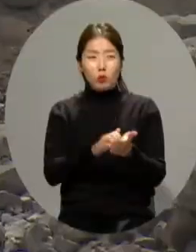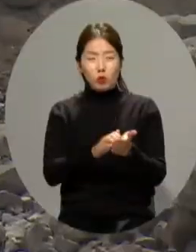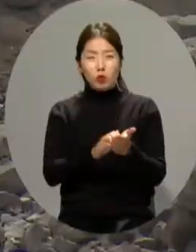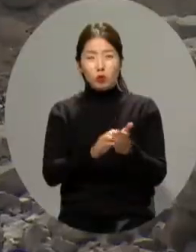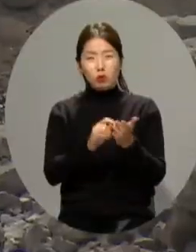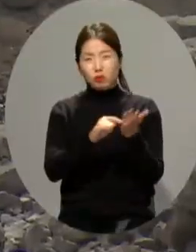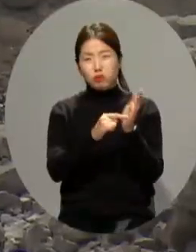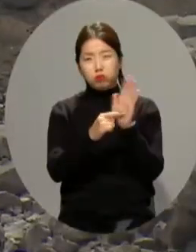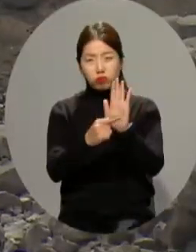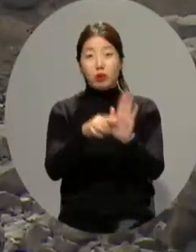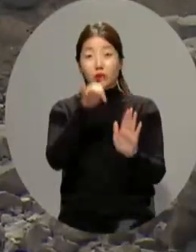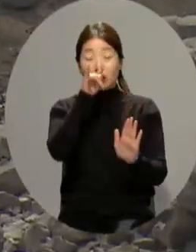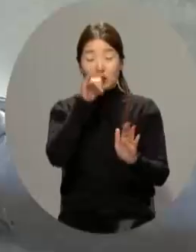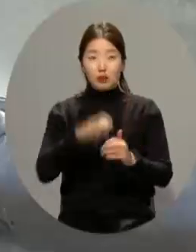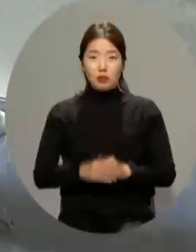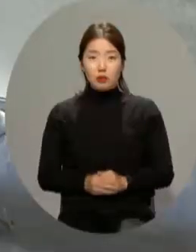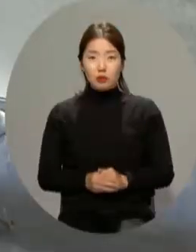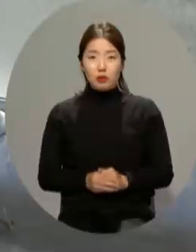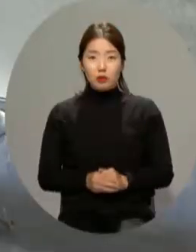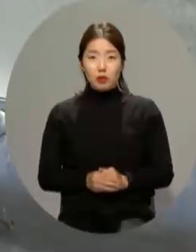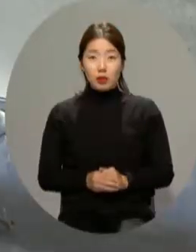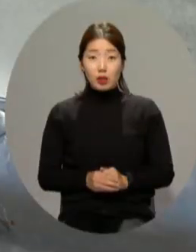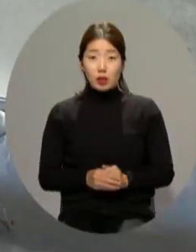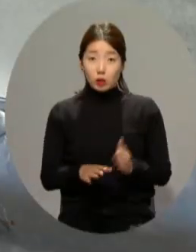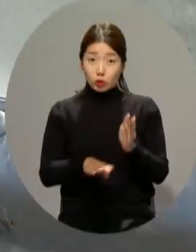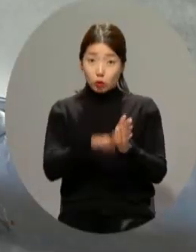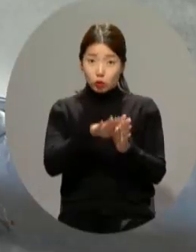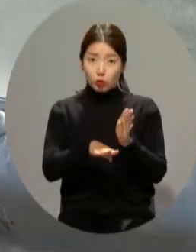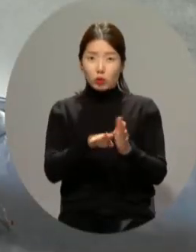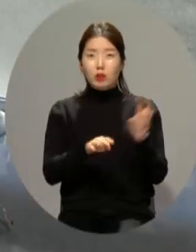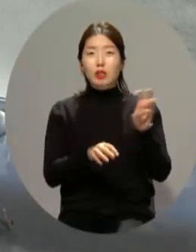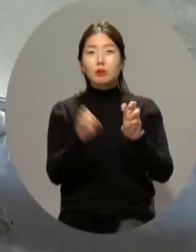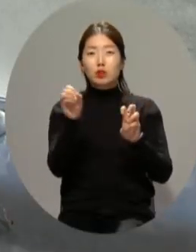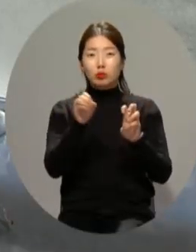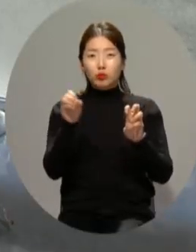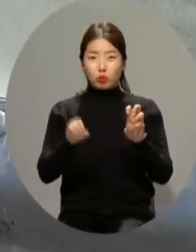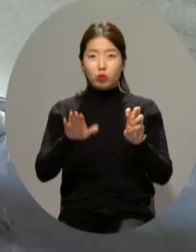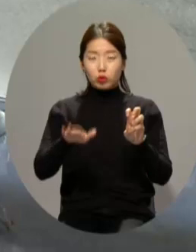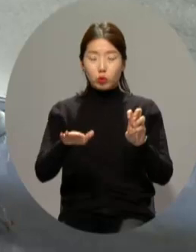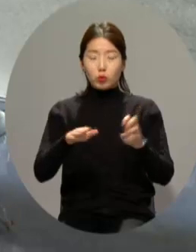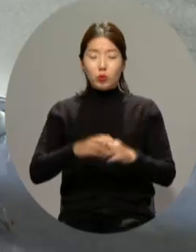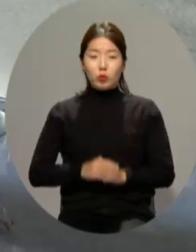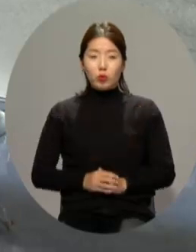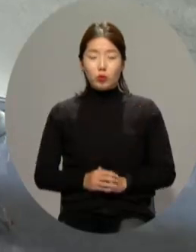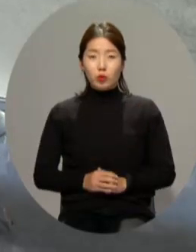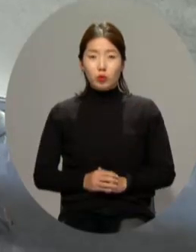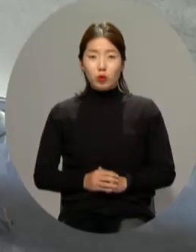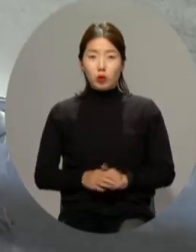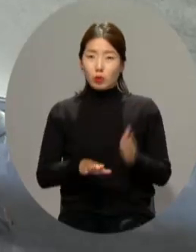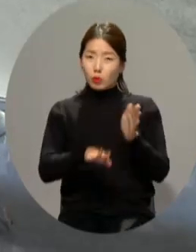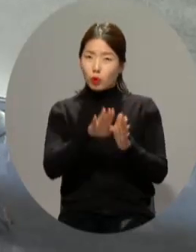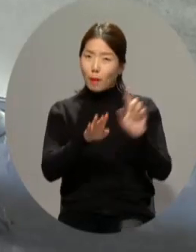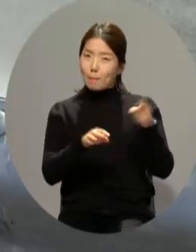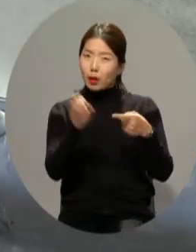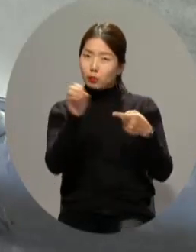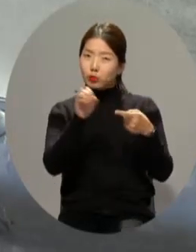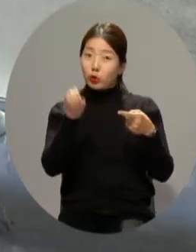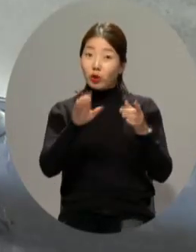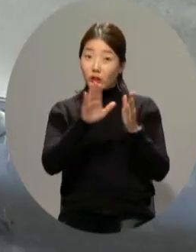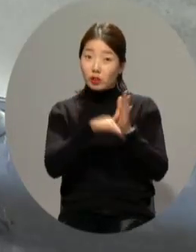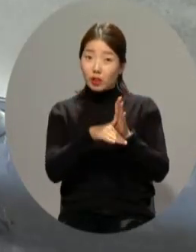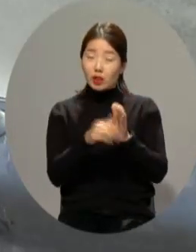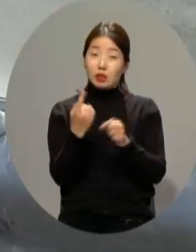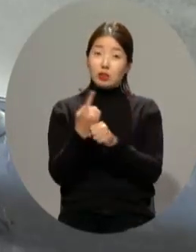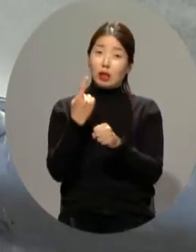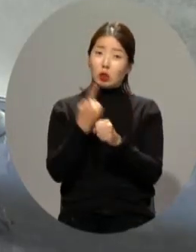모습을 드러냈습니다 섬진저수지의 저수율은 30%대를 보이고 있습니다 저수율이 100%를